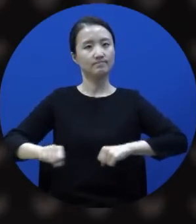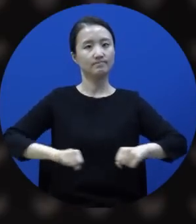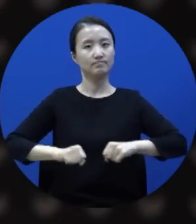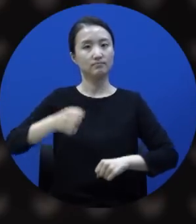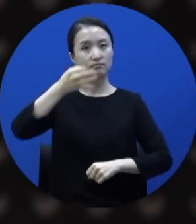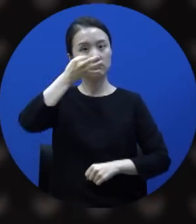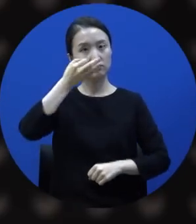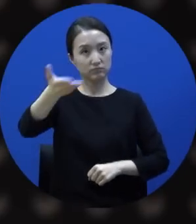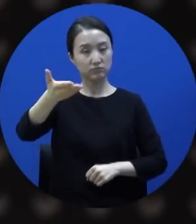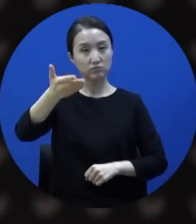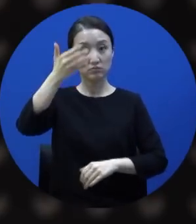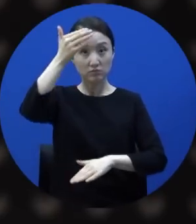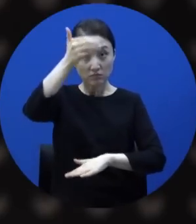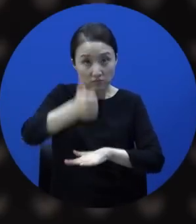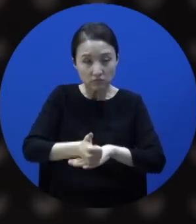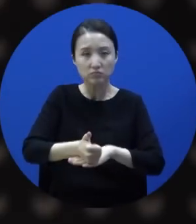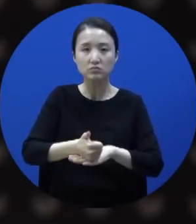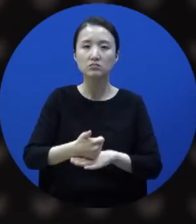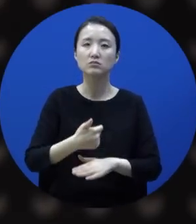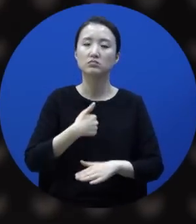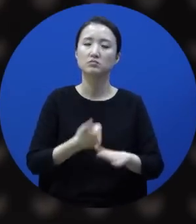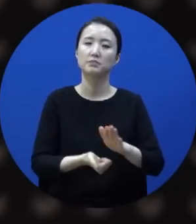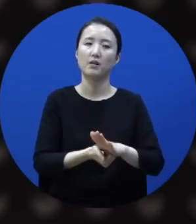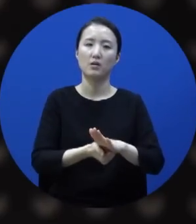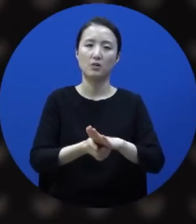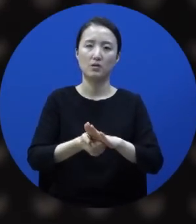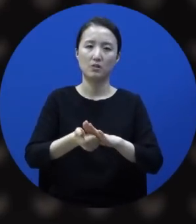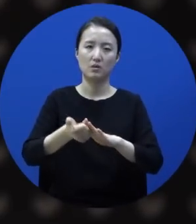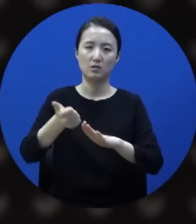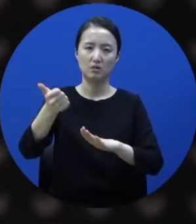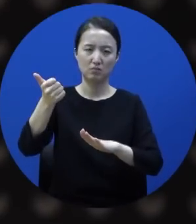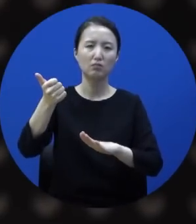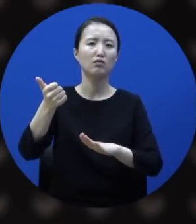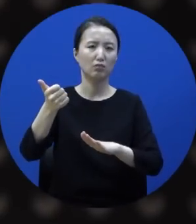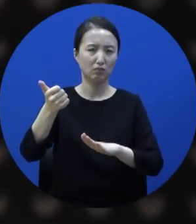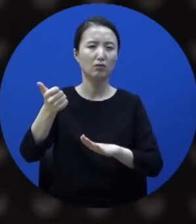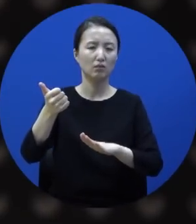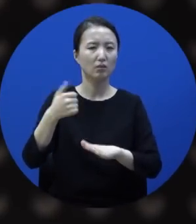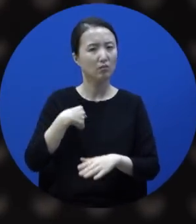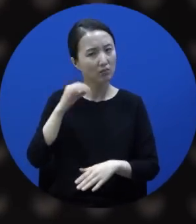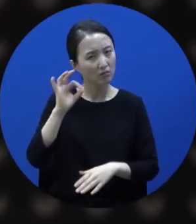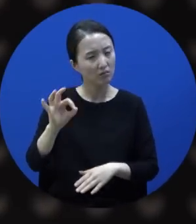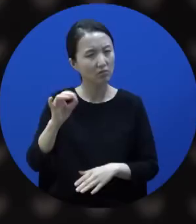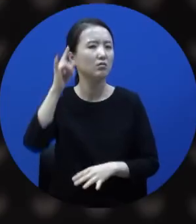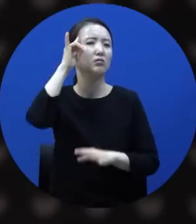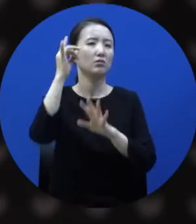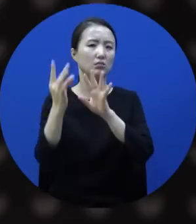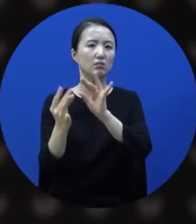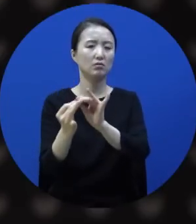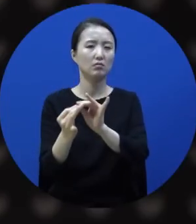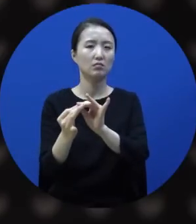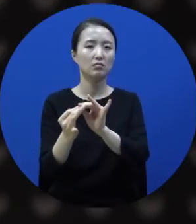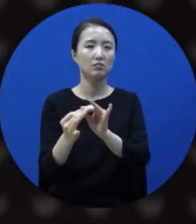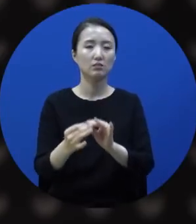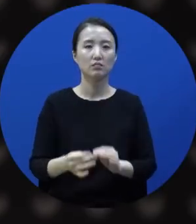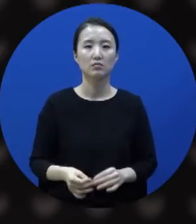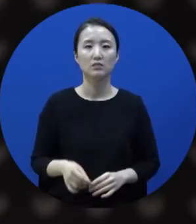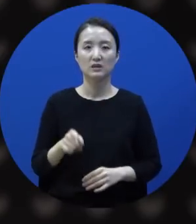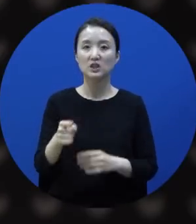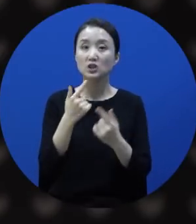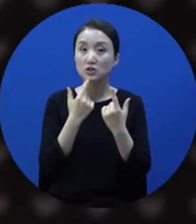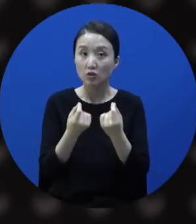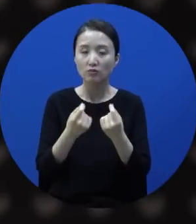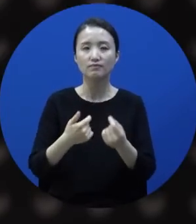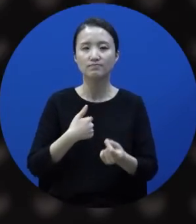사람이 된다. 이런 얘기가 책 속에 있었는데요. 그래서 저는 그런 사람인 것처럼 사람들에게 이야기를 하고 다니기